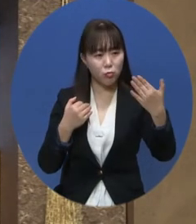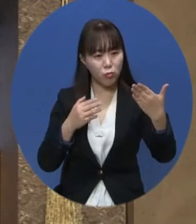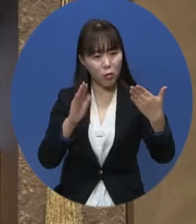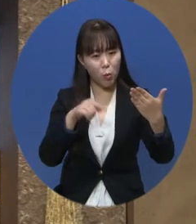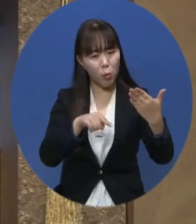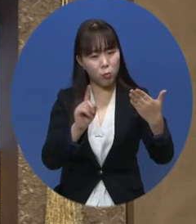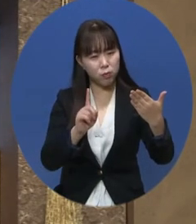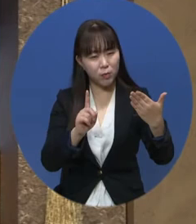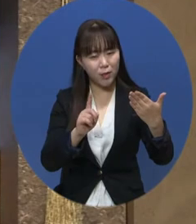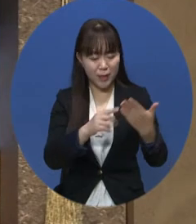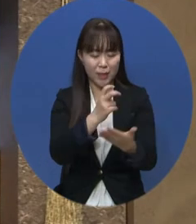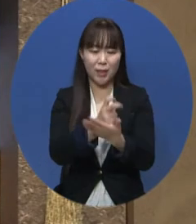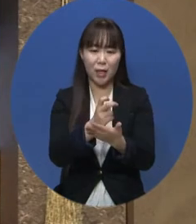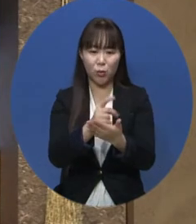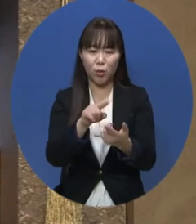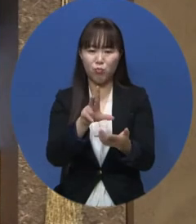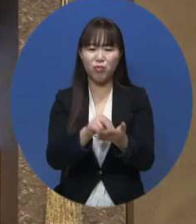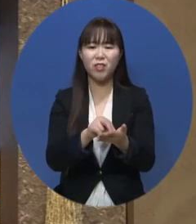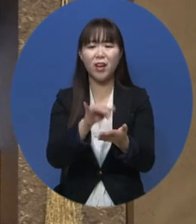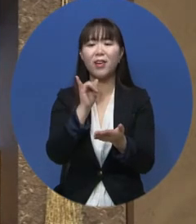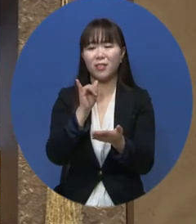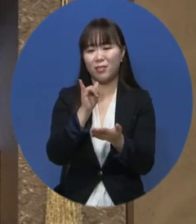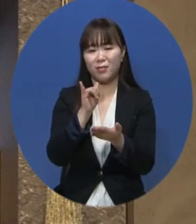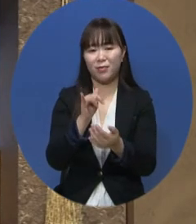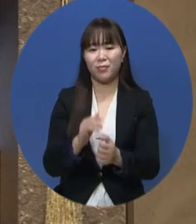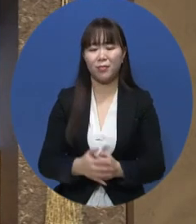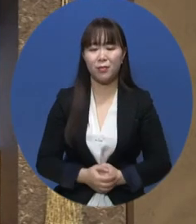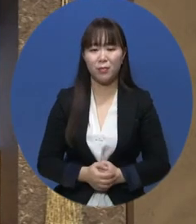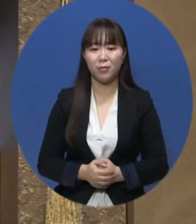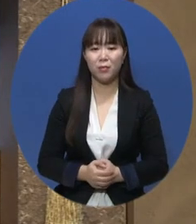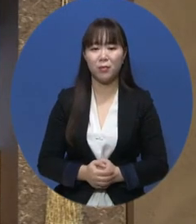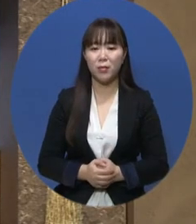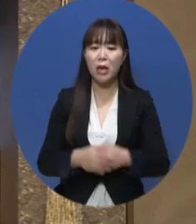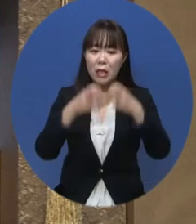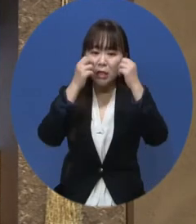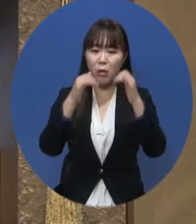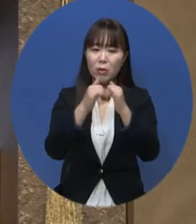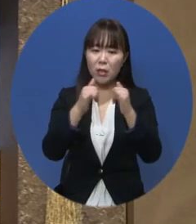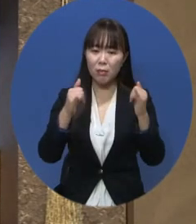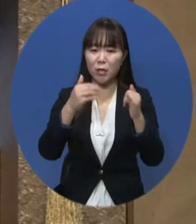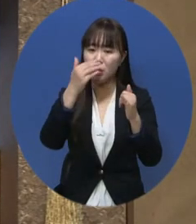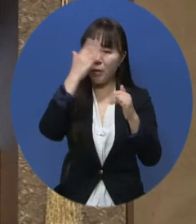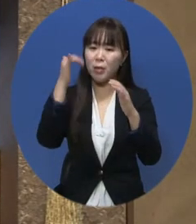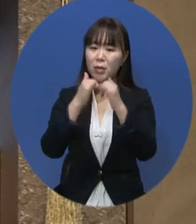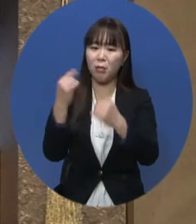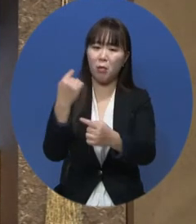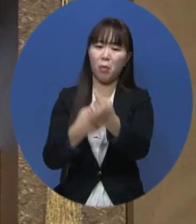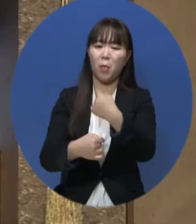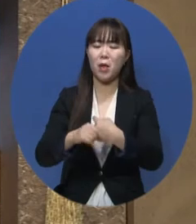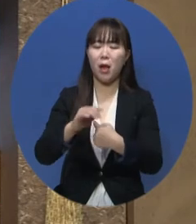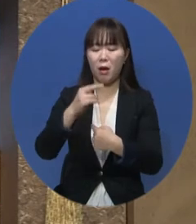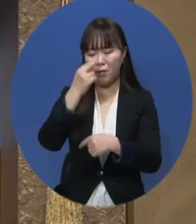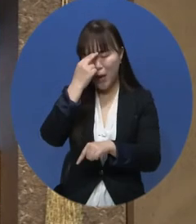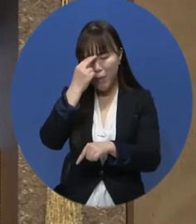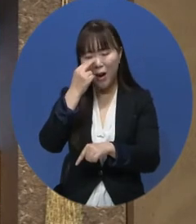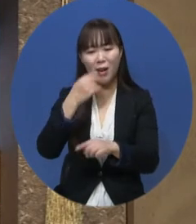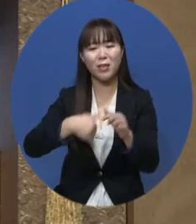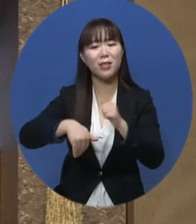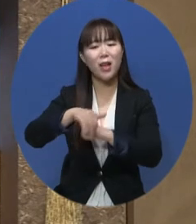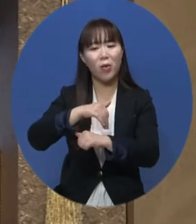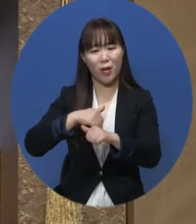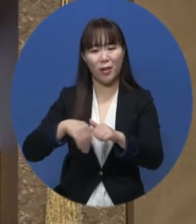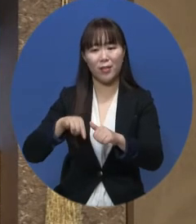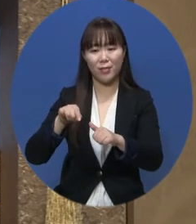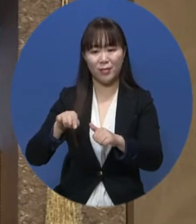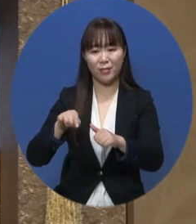이것은 제도적으로 문제가 좀 있는 겁니다. 새로운 사람들이 더 젊은 사람들이 들어오지 못하는